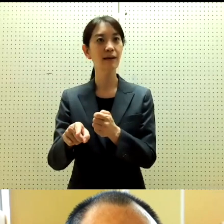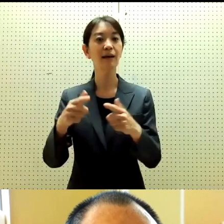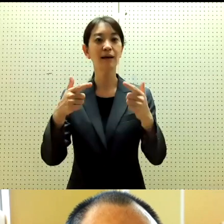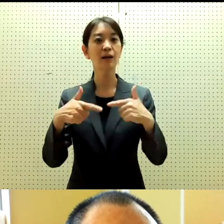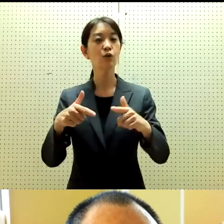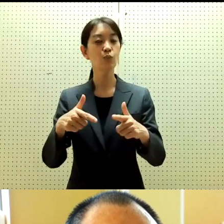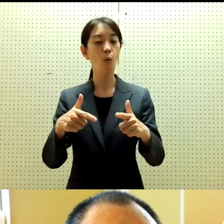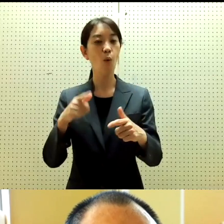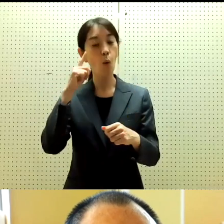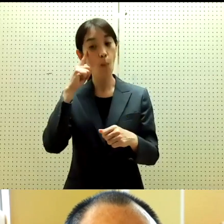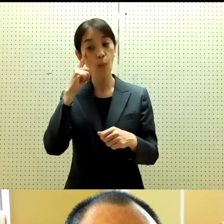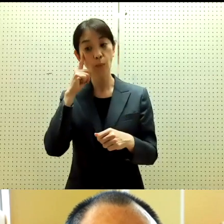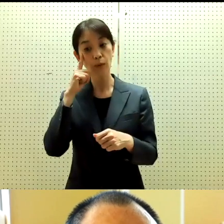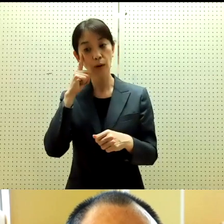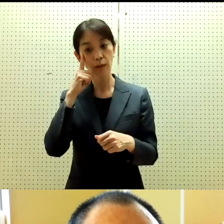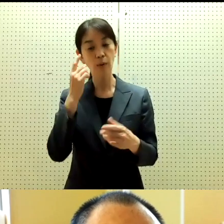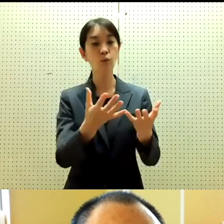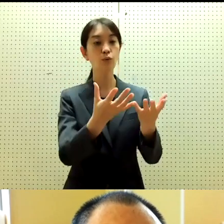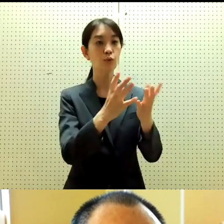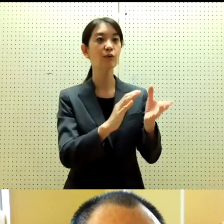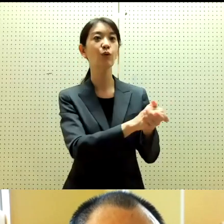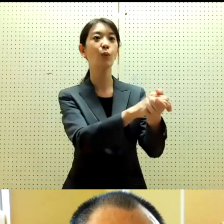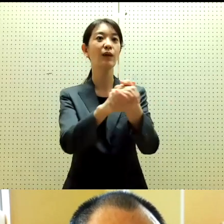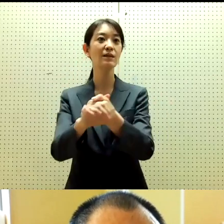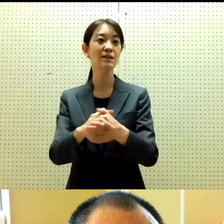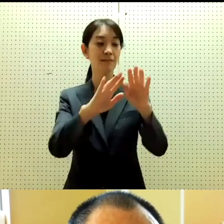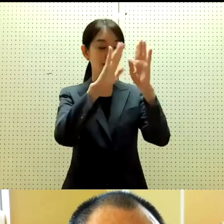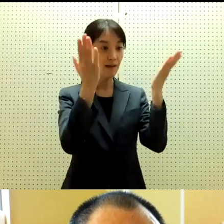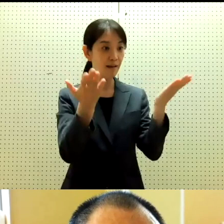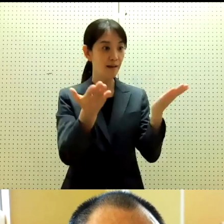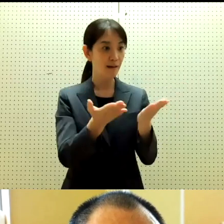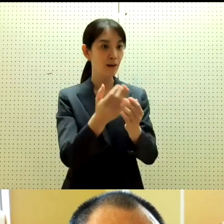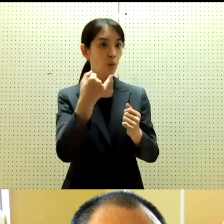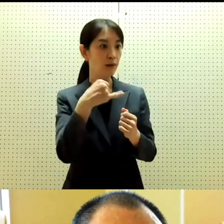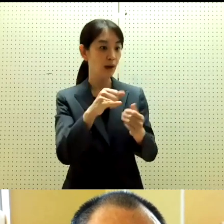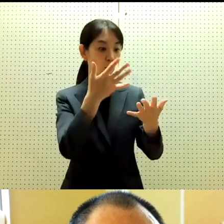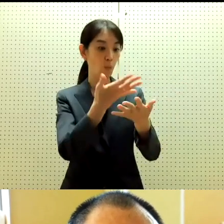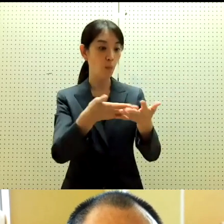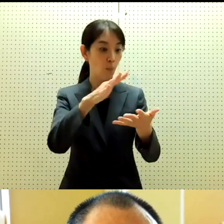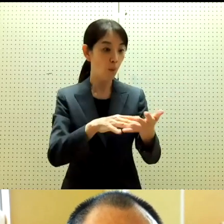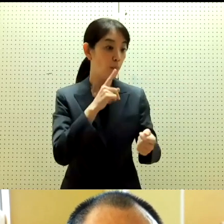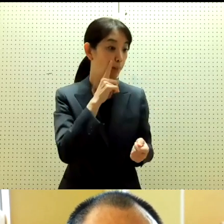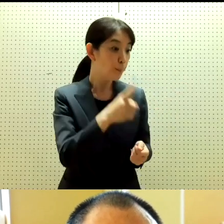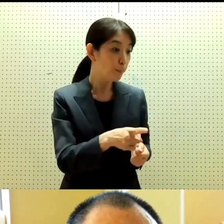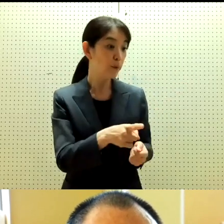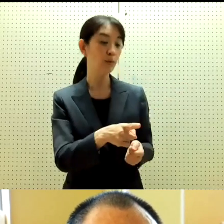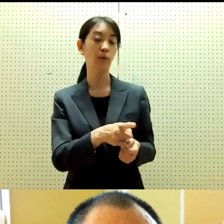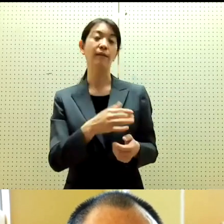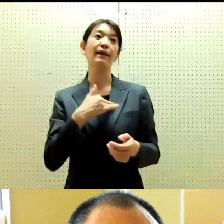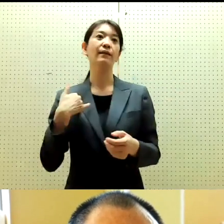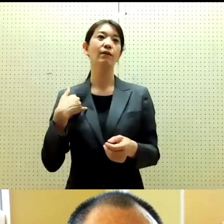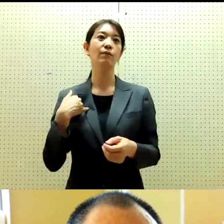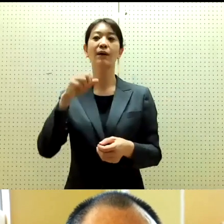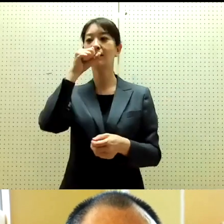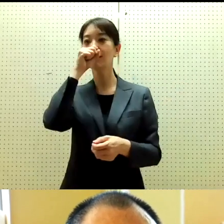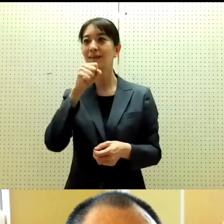もクラスのお友達の全員の意見を一覧で見られたりというのがすごくいいなと思っています。っ